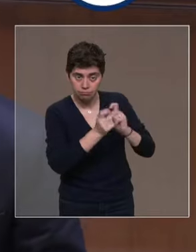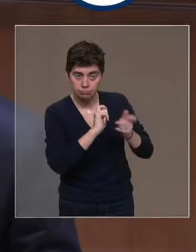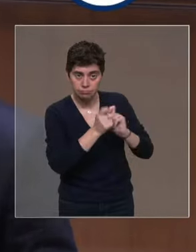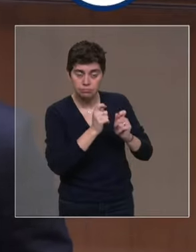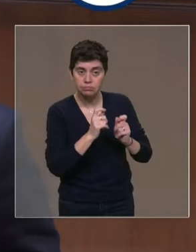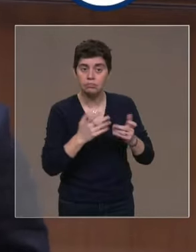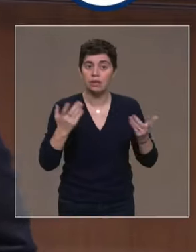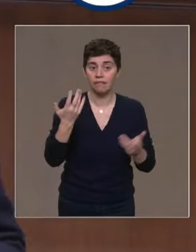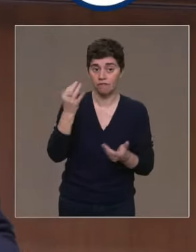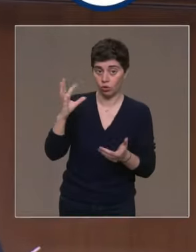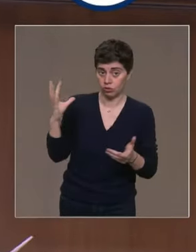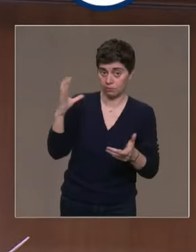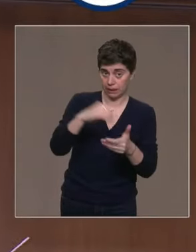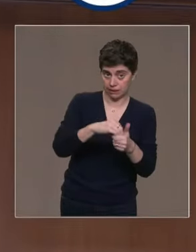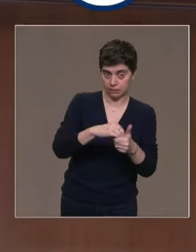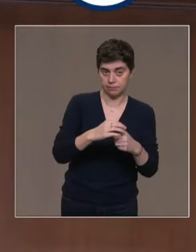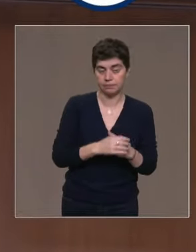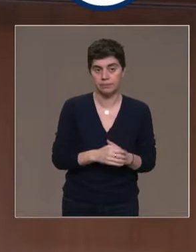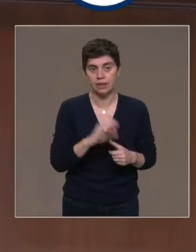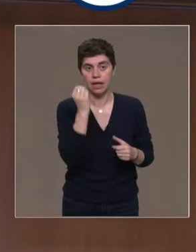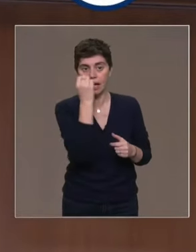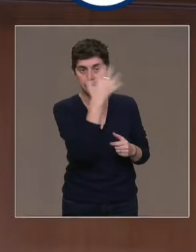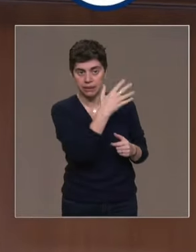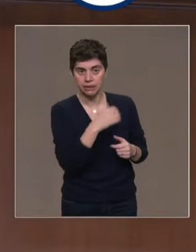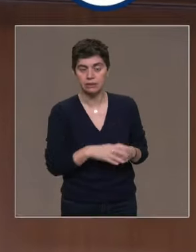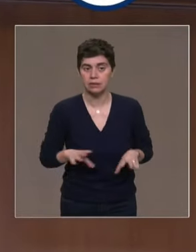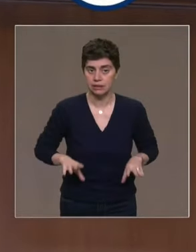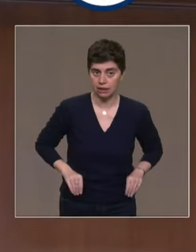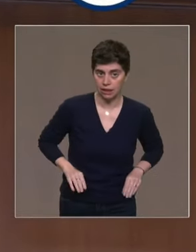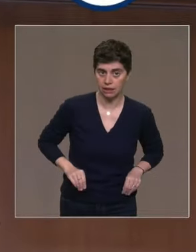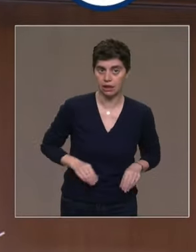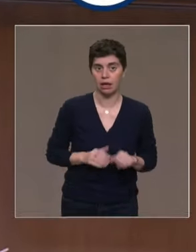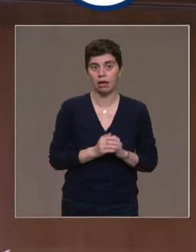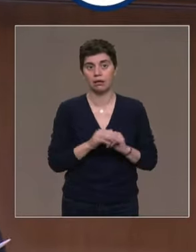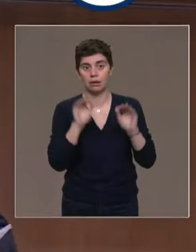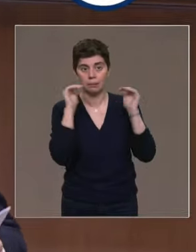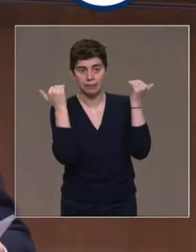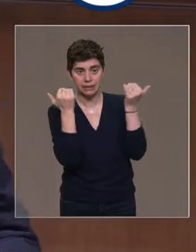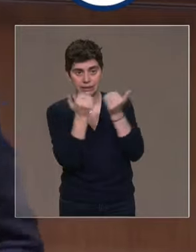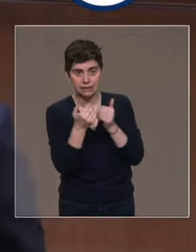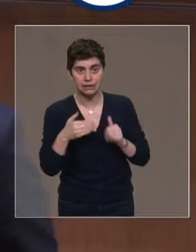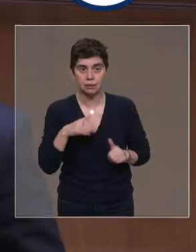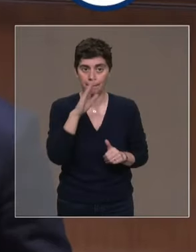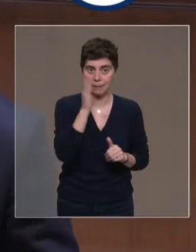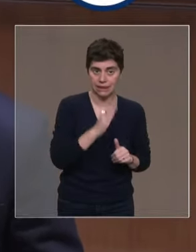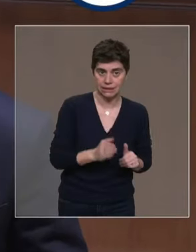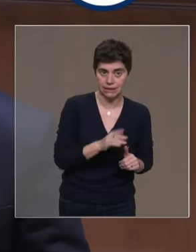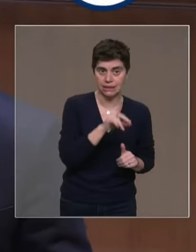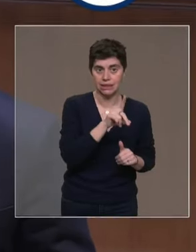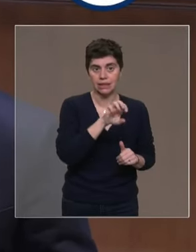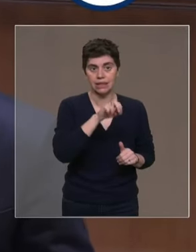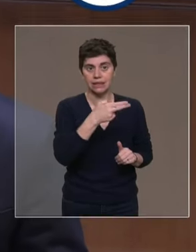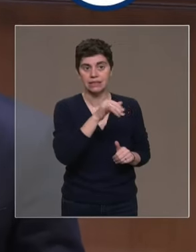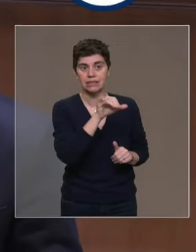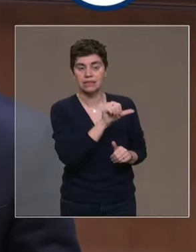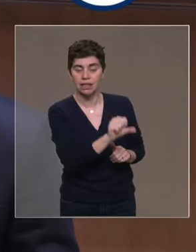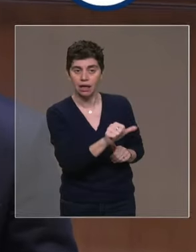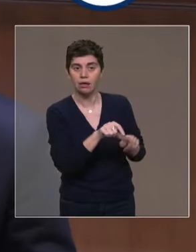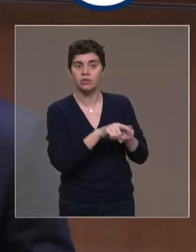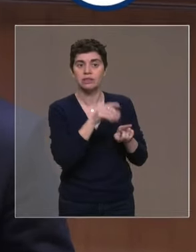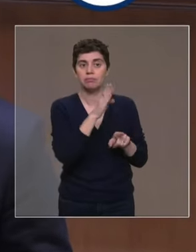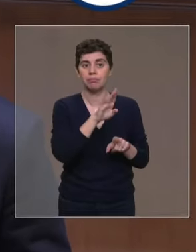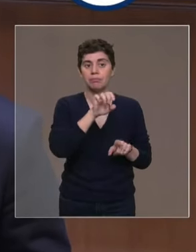participé d'ailleurs la France, les États-Unis, le Canada, le Mexique, le Brésil, le Kenya et le Bénin. Nous